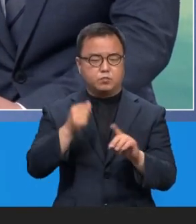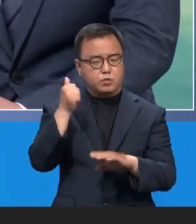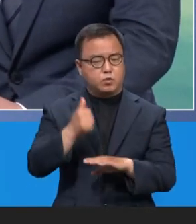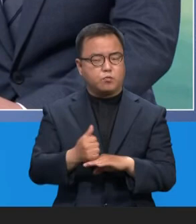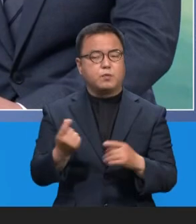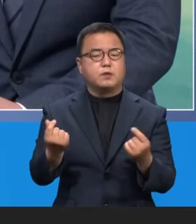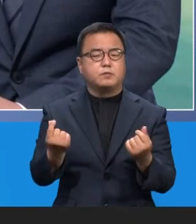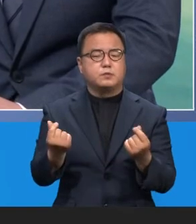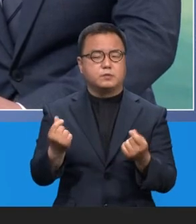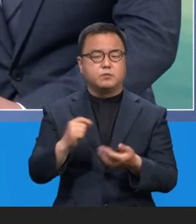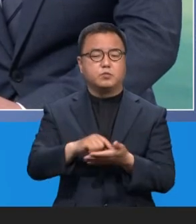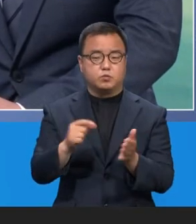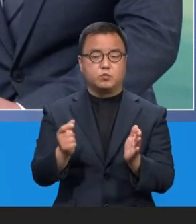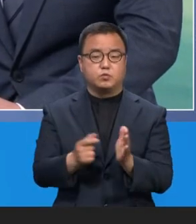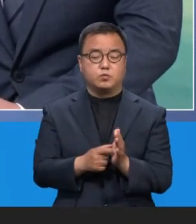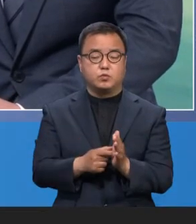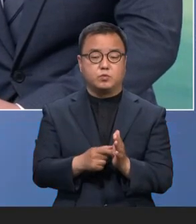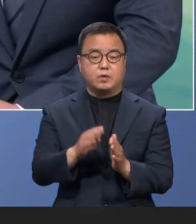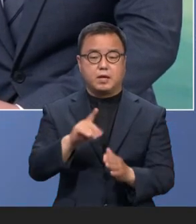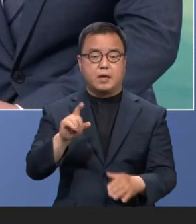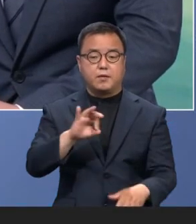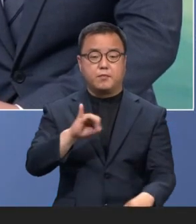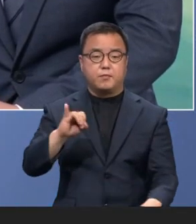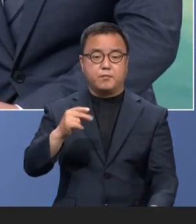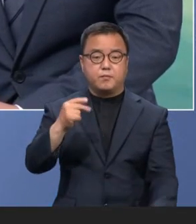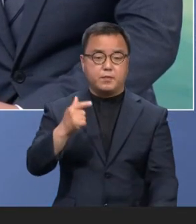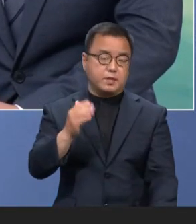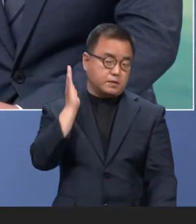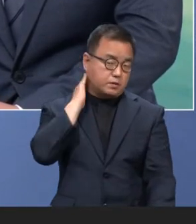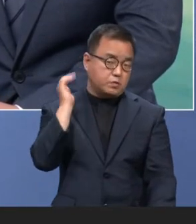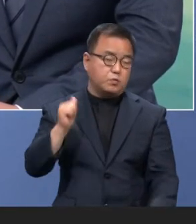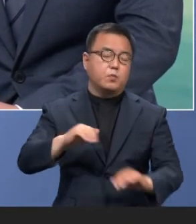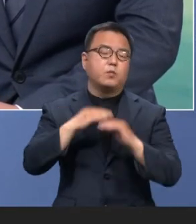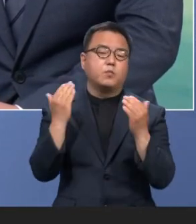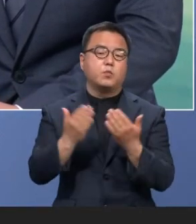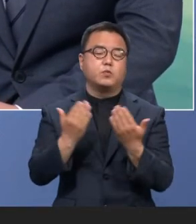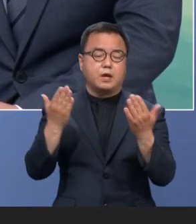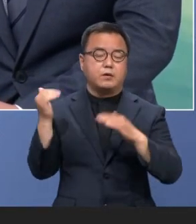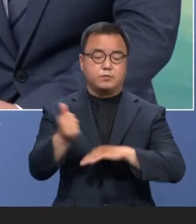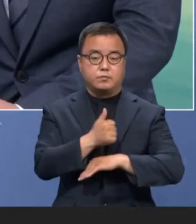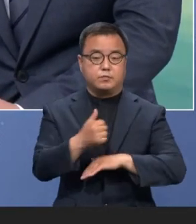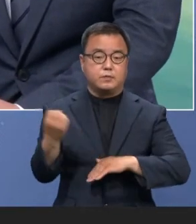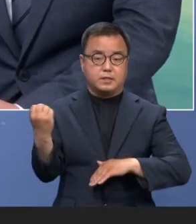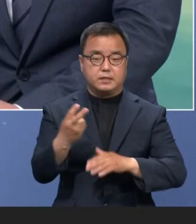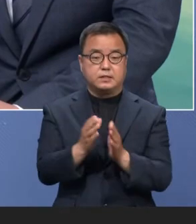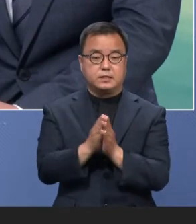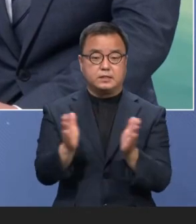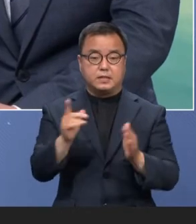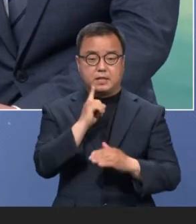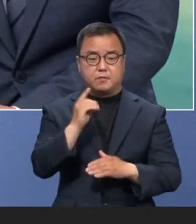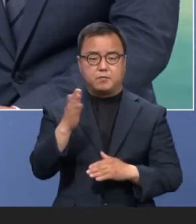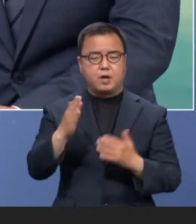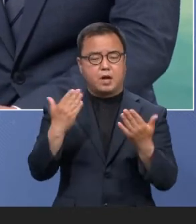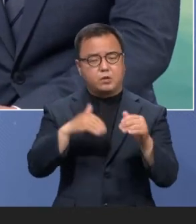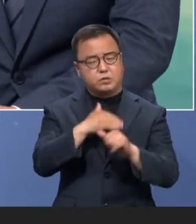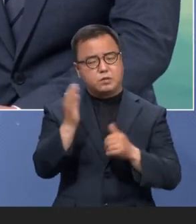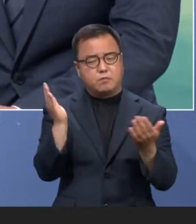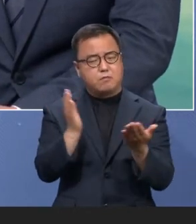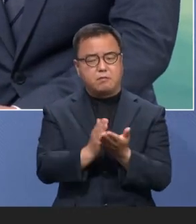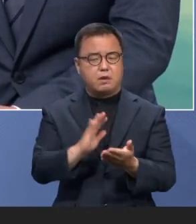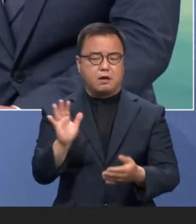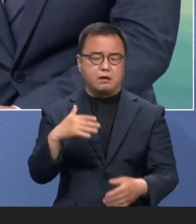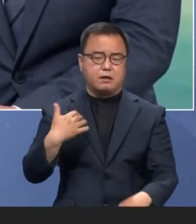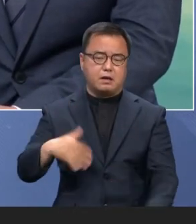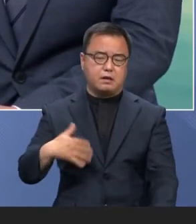것으로 나타났습니다 바이든 대통령이 전면 등교 제게 목표로 삼고 있지만 학교 현실은 여전히 따라가지 못하고 있는 실정인데